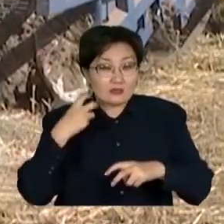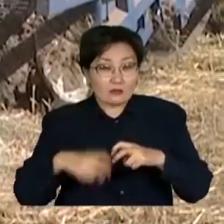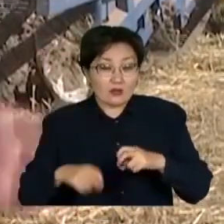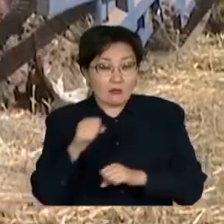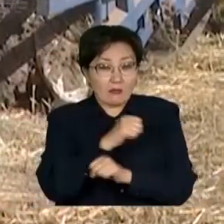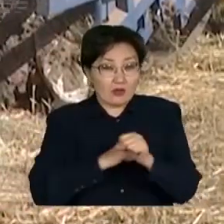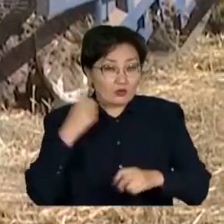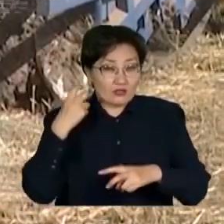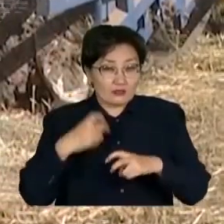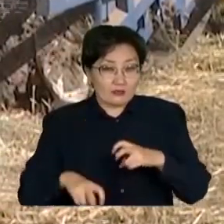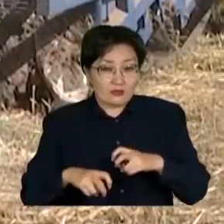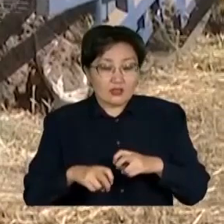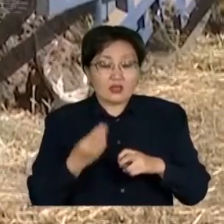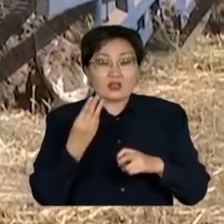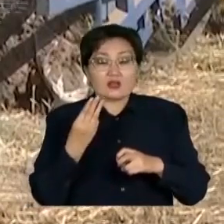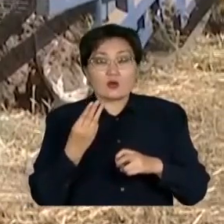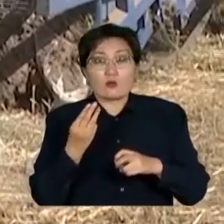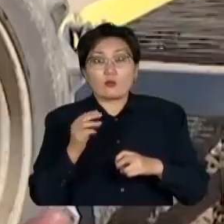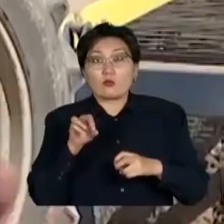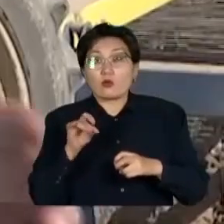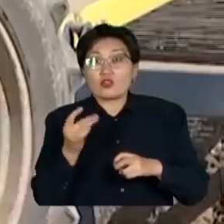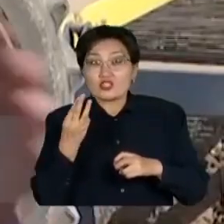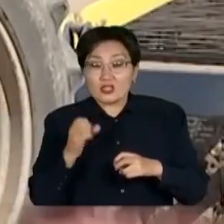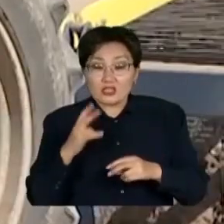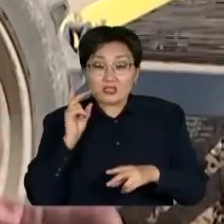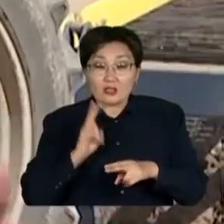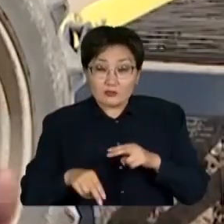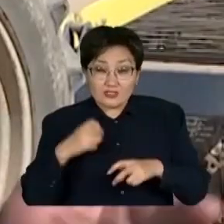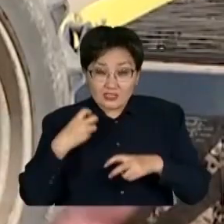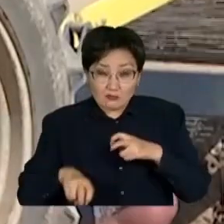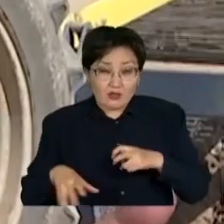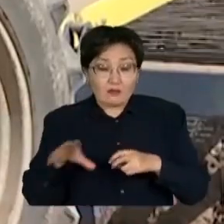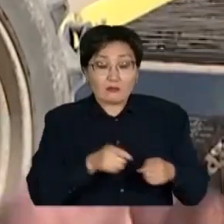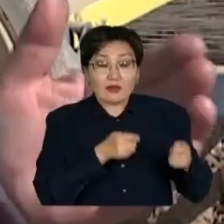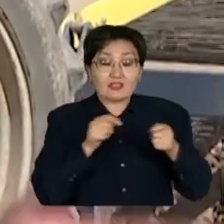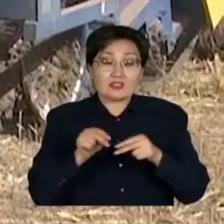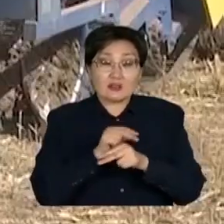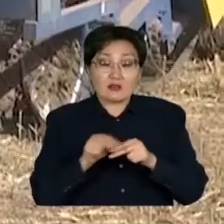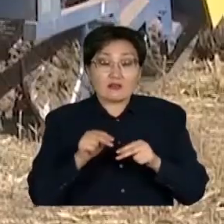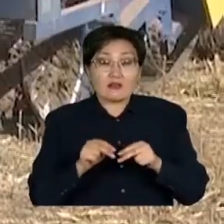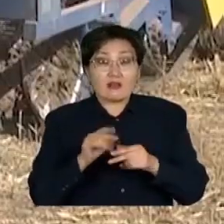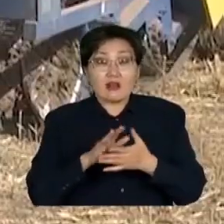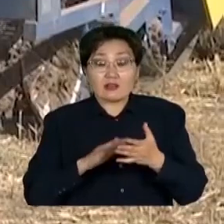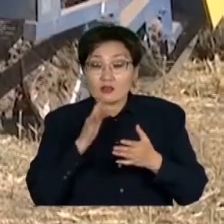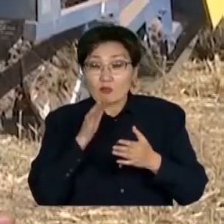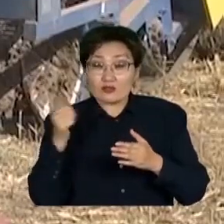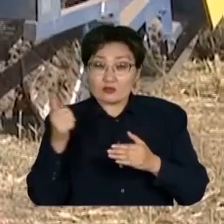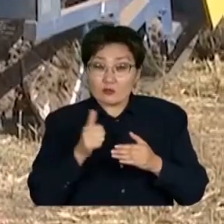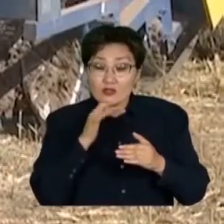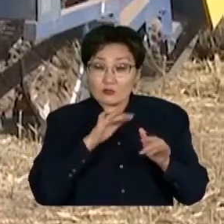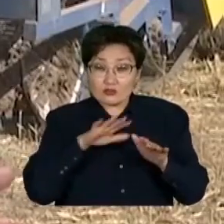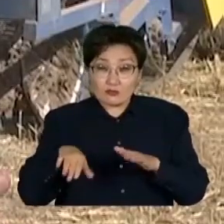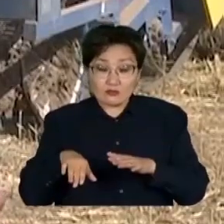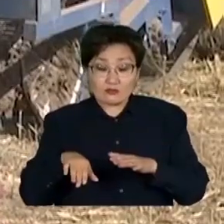мотор кетеді, тарс етіп шатуны кетіп қалады, поршындар кетіп қалады. Соны пока алып келіп саламыз, арада бір апта отыр. Бір аптада шаруаның бір жылдық несі дейді, бір